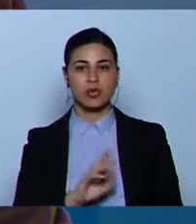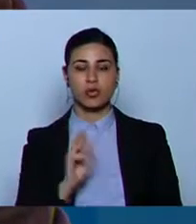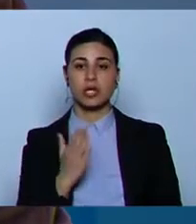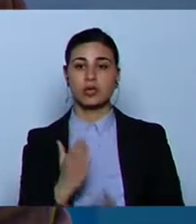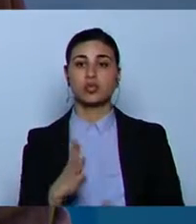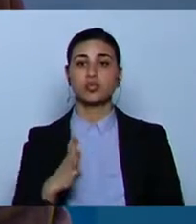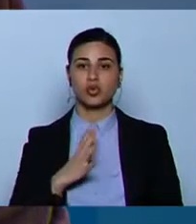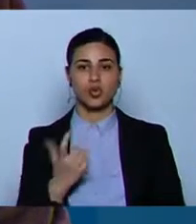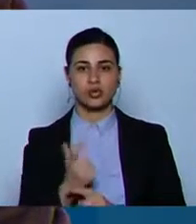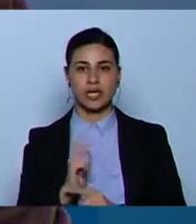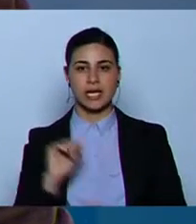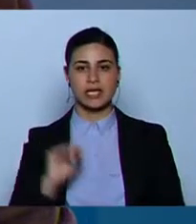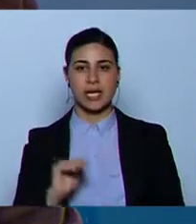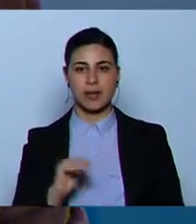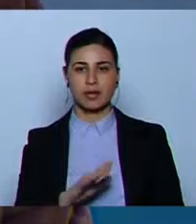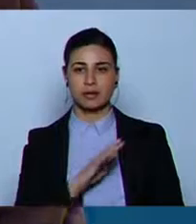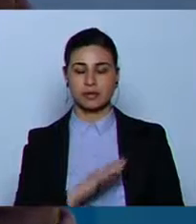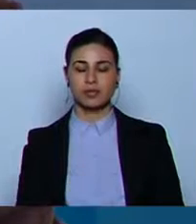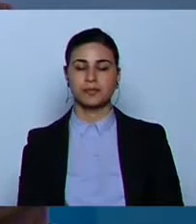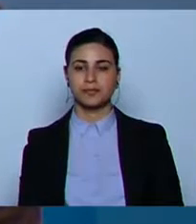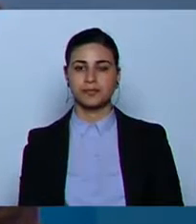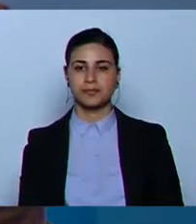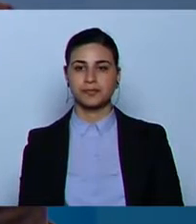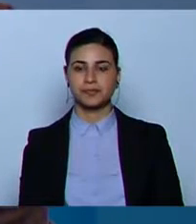თუ მიეწოდებოდა ძალიან დაბალი ხარისხით მიეწოდებოდა.